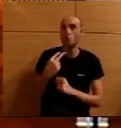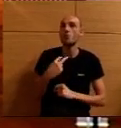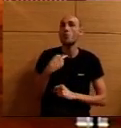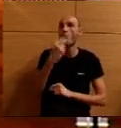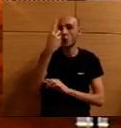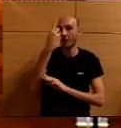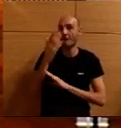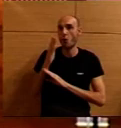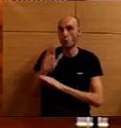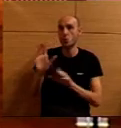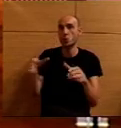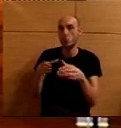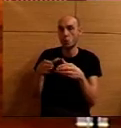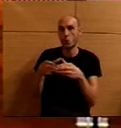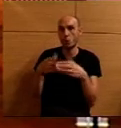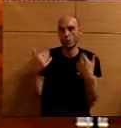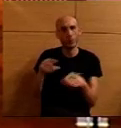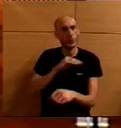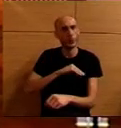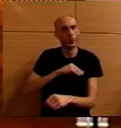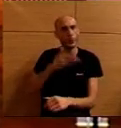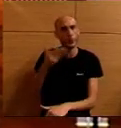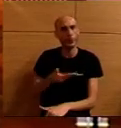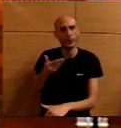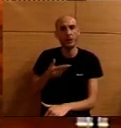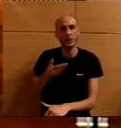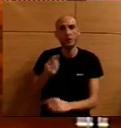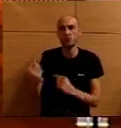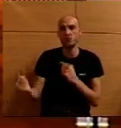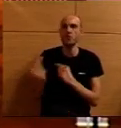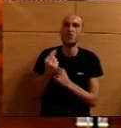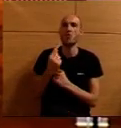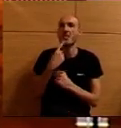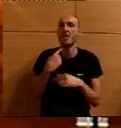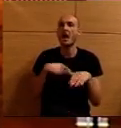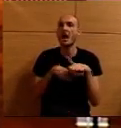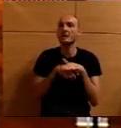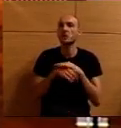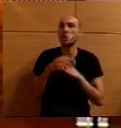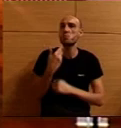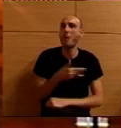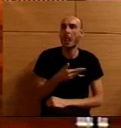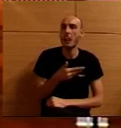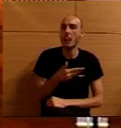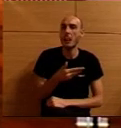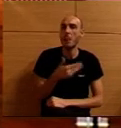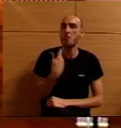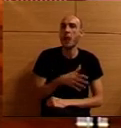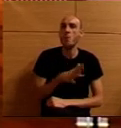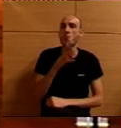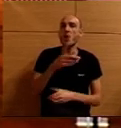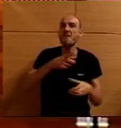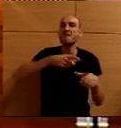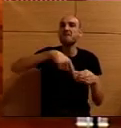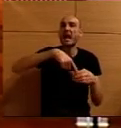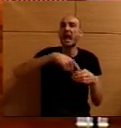molt nombrós, del que se li llança encara que n'hi ha un problema de mala gestió perquè hi ha vacants.